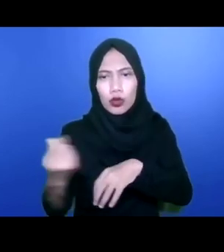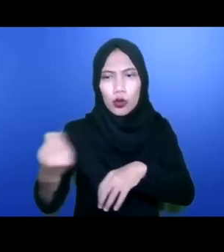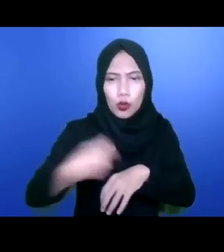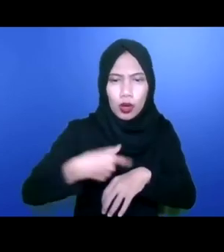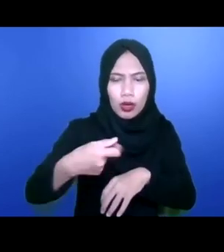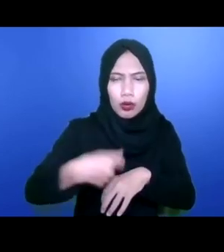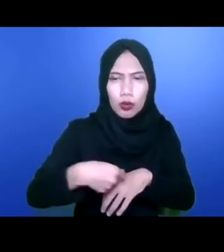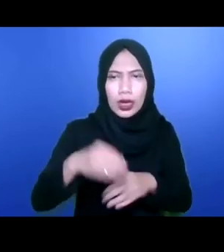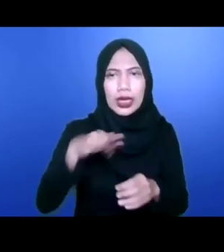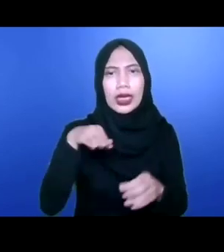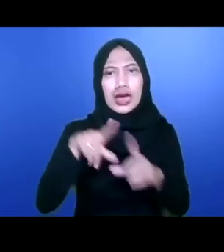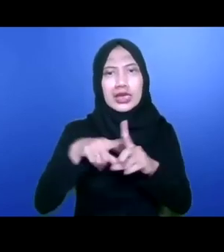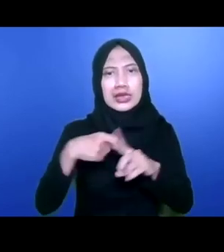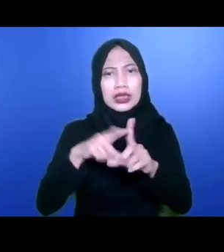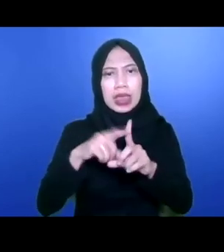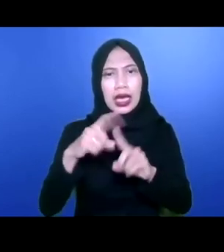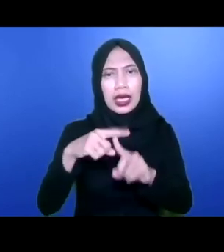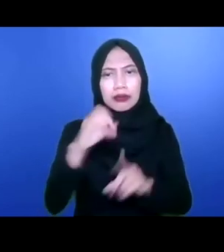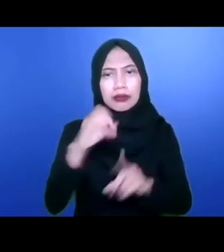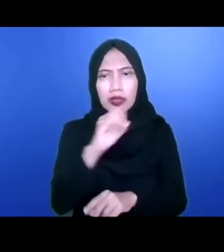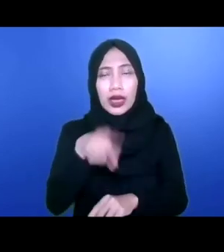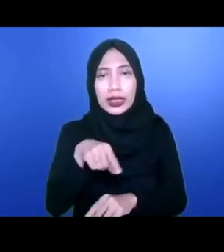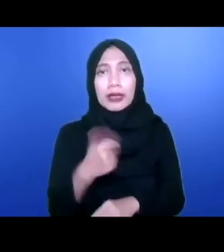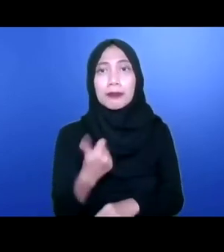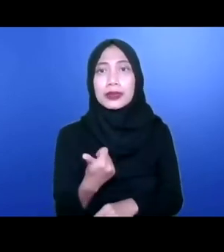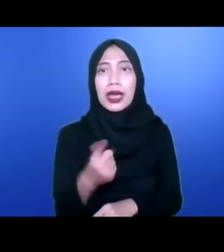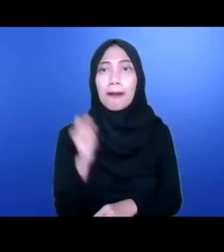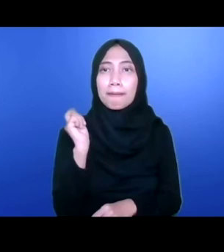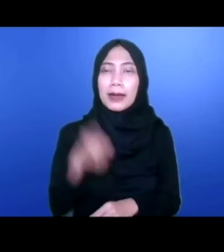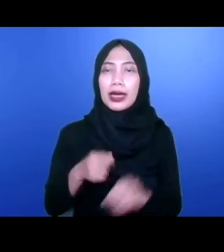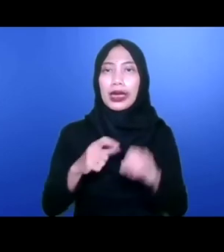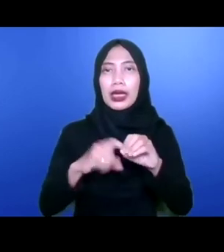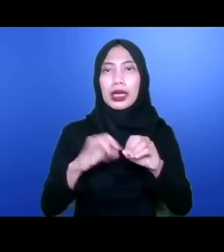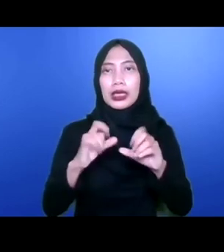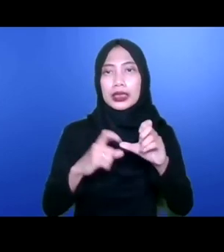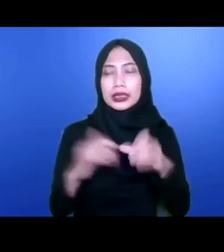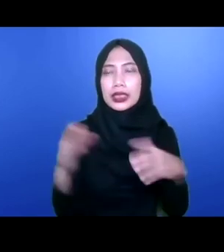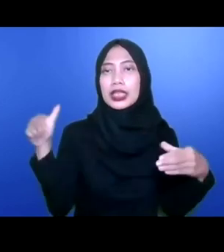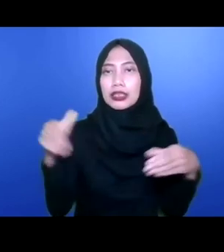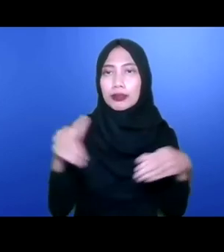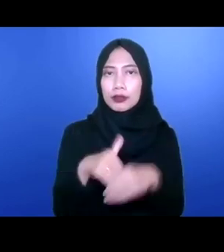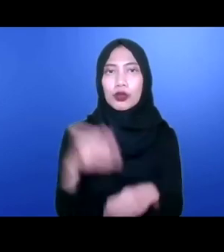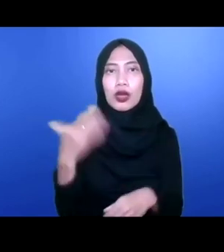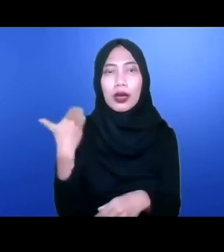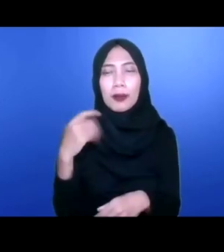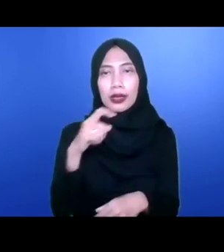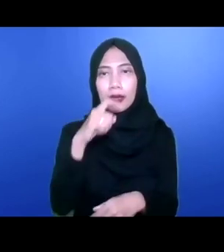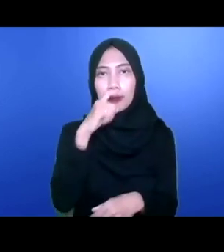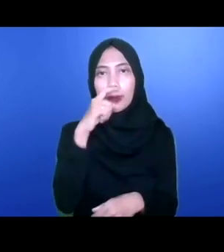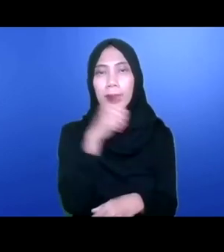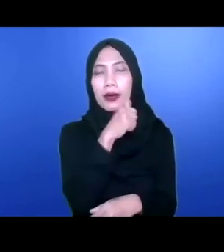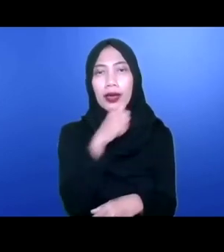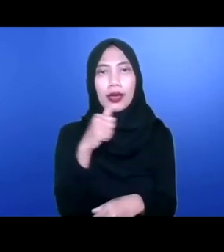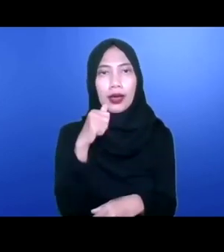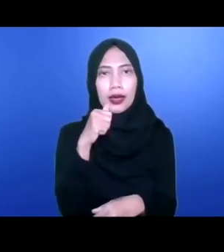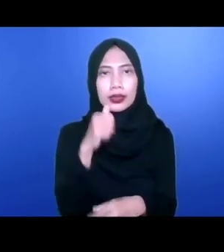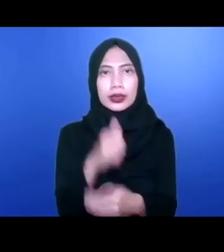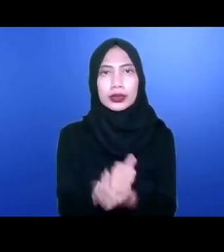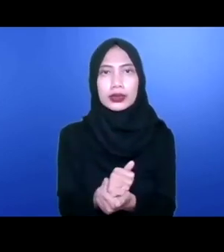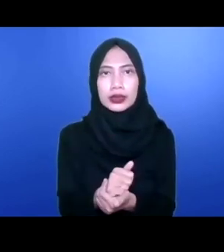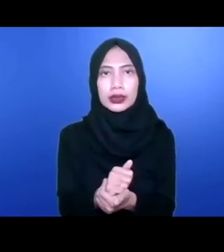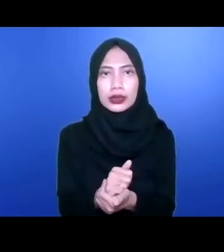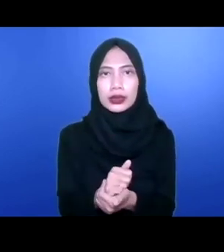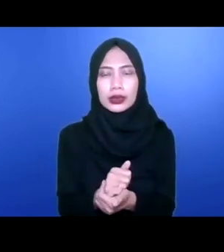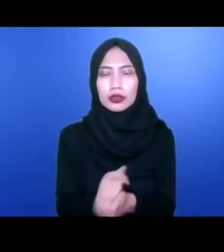Ini kami kembangkan. Termasuk juga kemarin Pak Anies ketika kita di lockdown Senin kemarin juga ngomongin, bayarlah dengan contactless